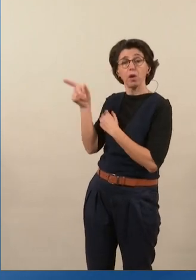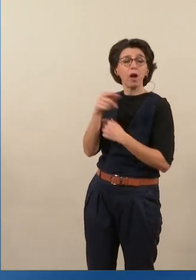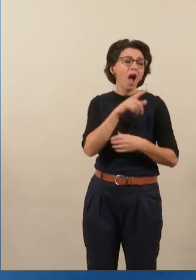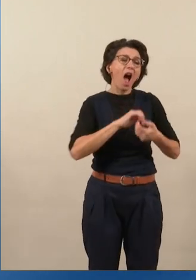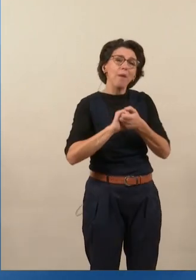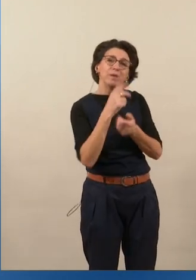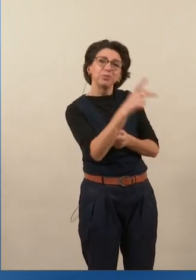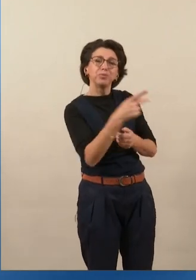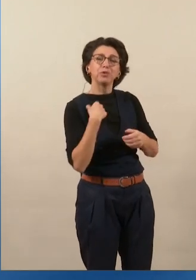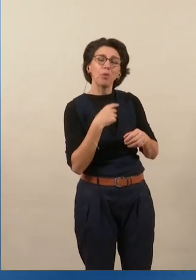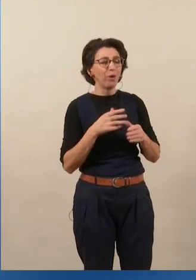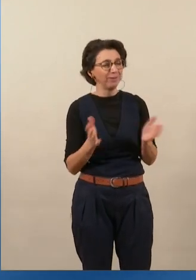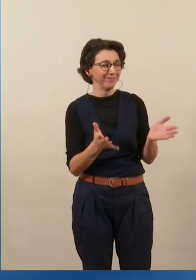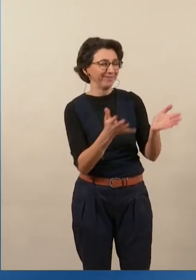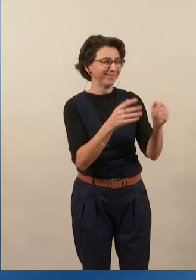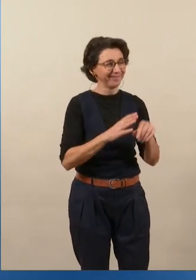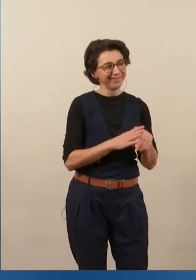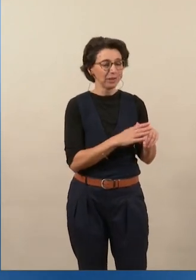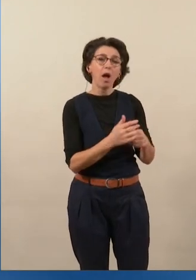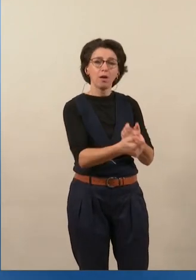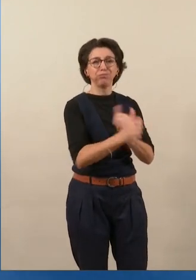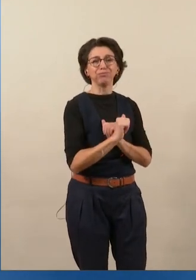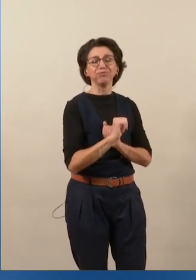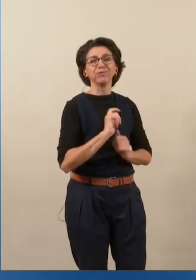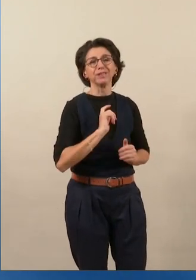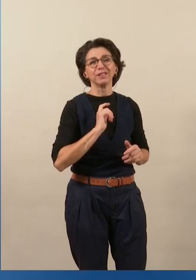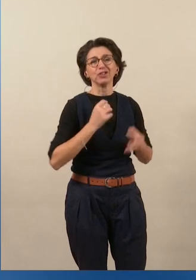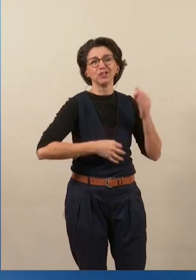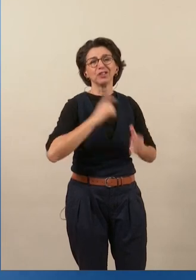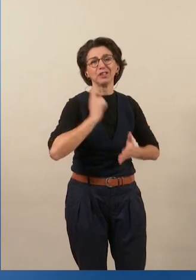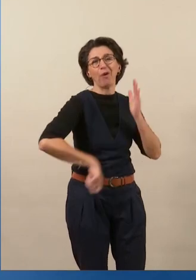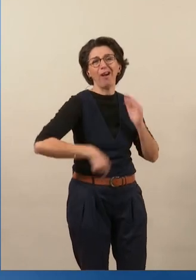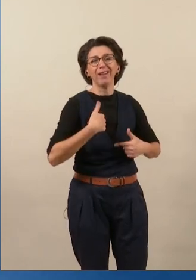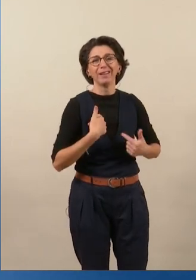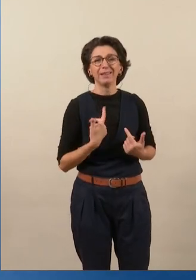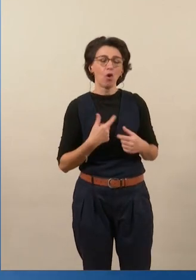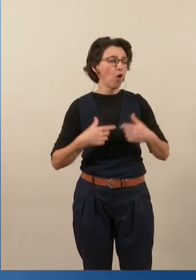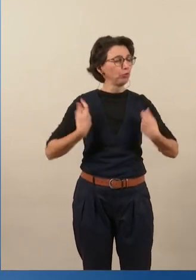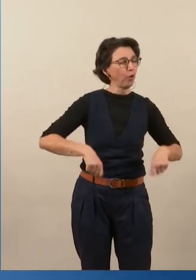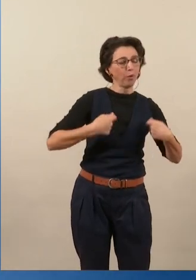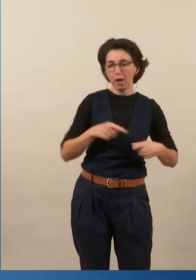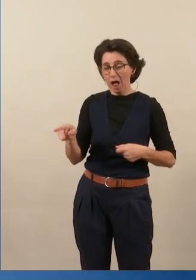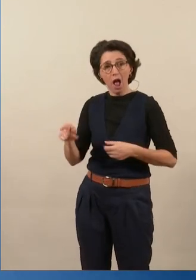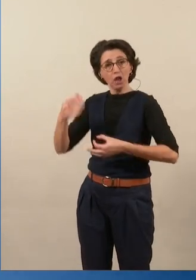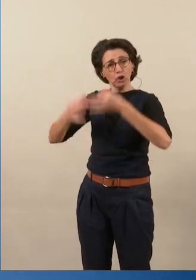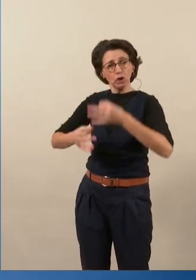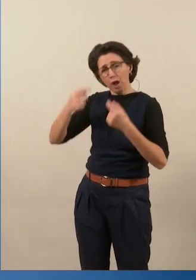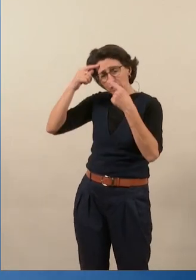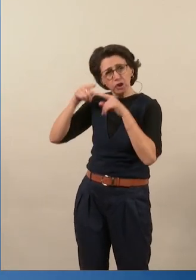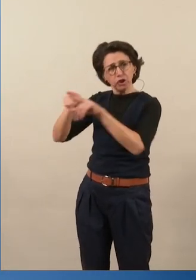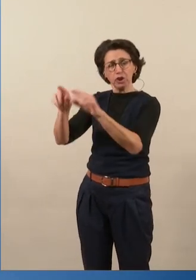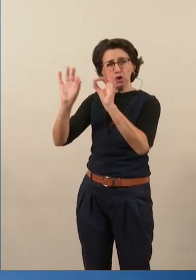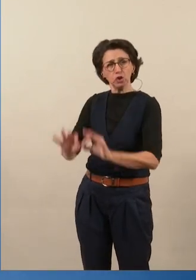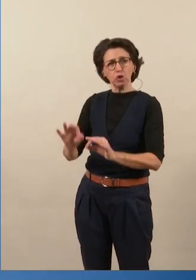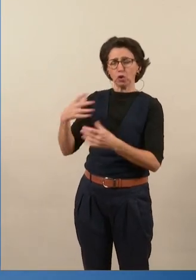condamné vous avez fait la main large mais pour la justice et la solidarité vous êtes un maire absent et je dis honte à la majorité